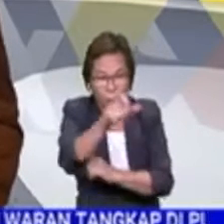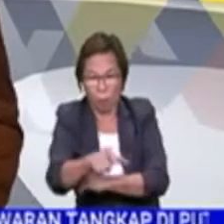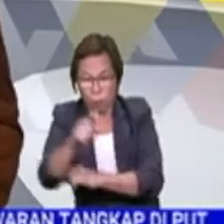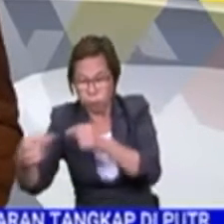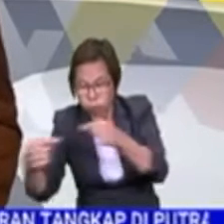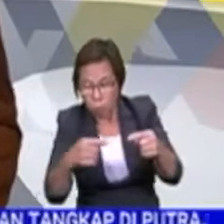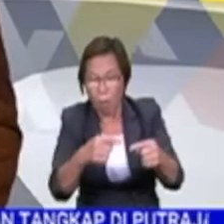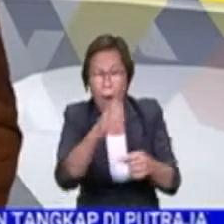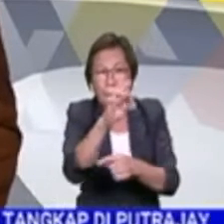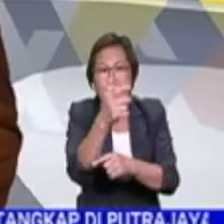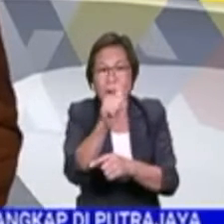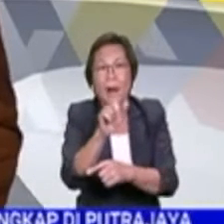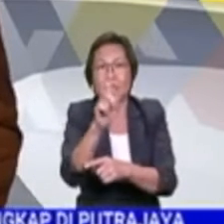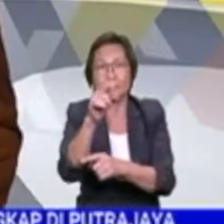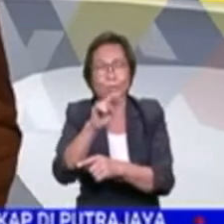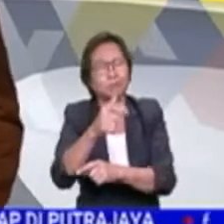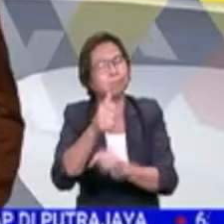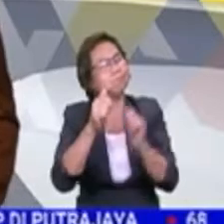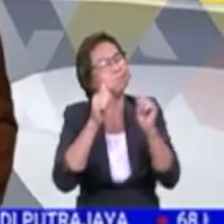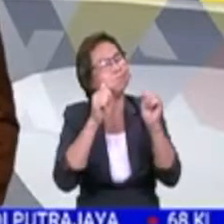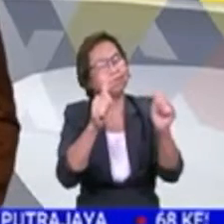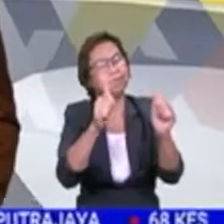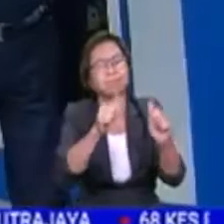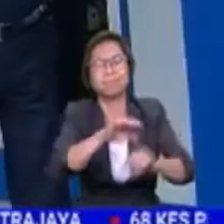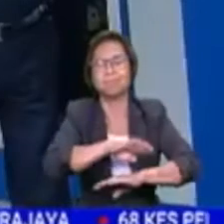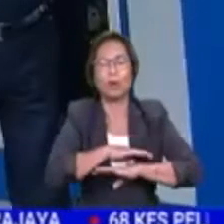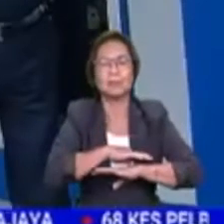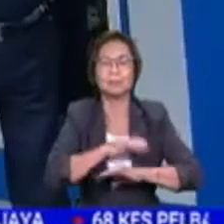di daerah Meradong amat memuaskan.